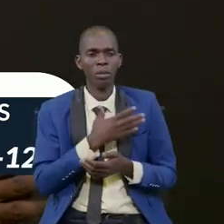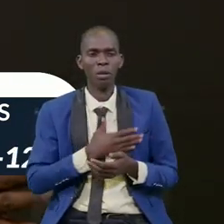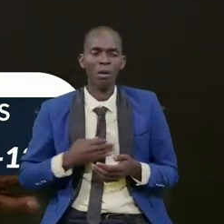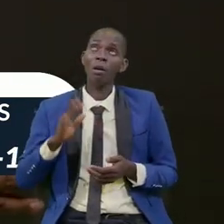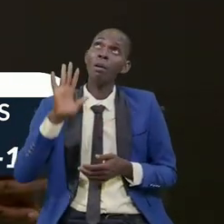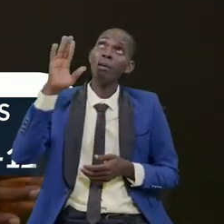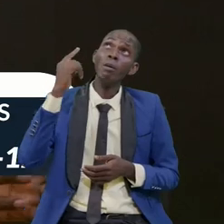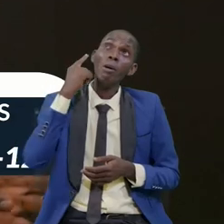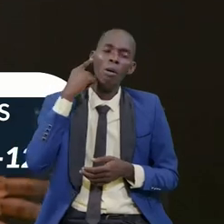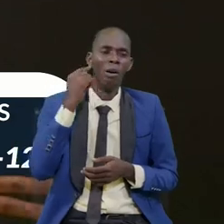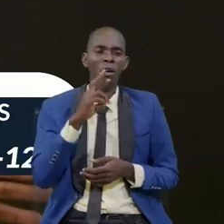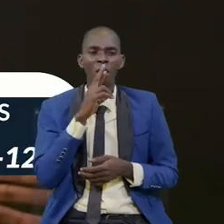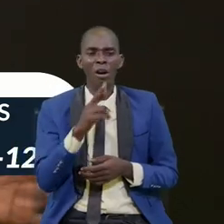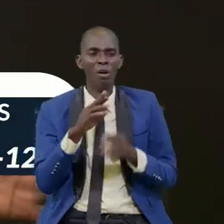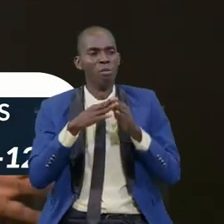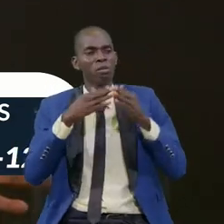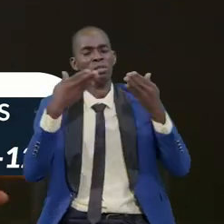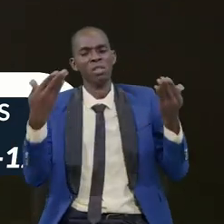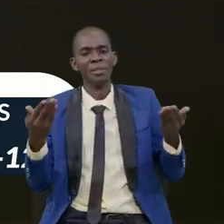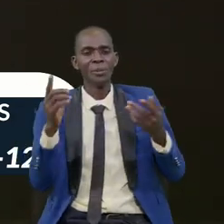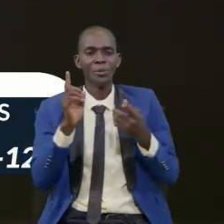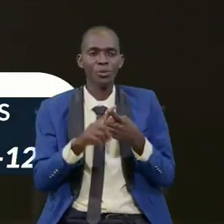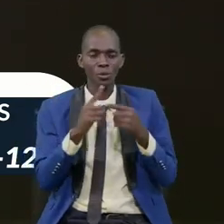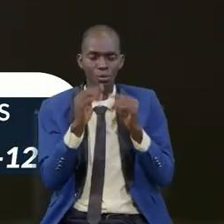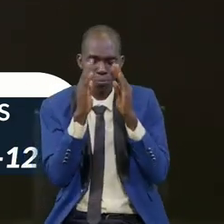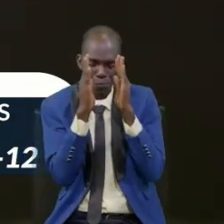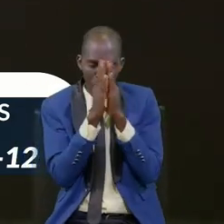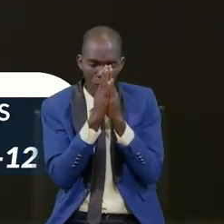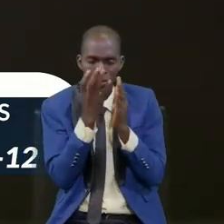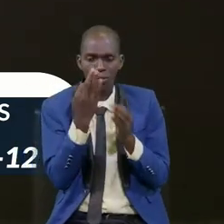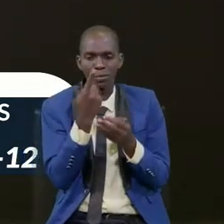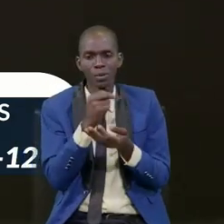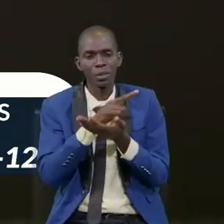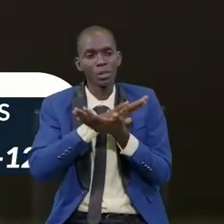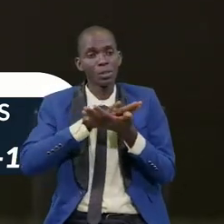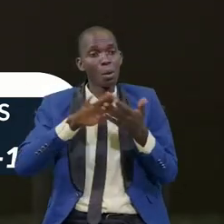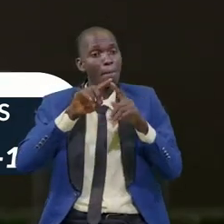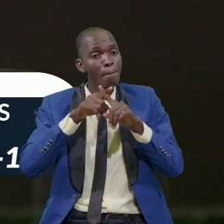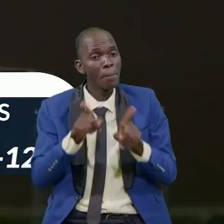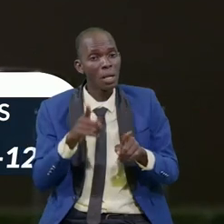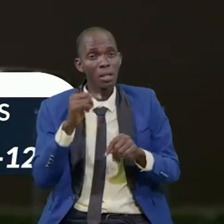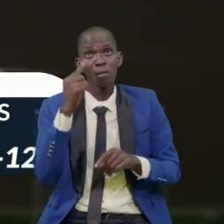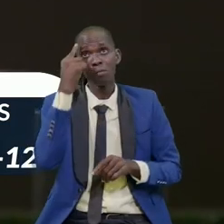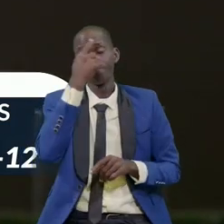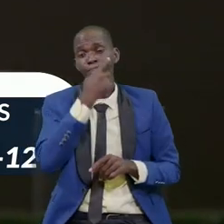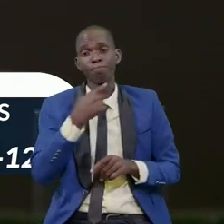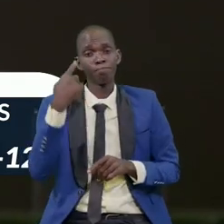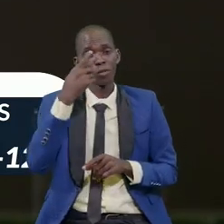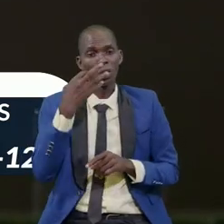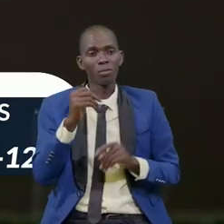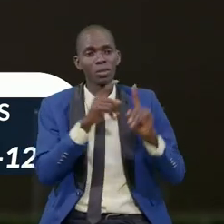Et ses oreilles sont attentives à leurs prières. Mais la face du